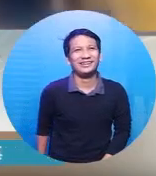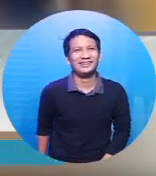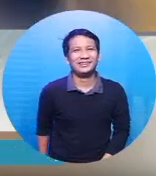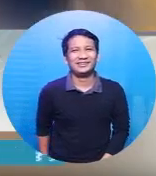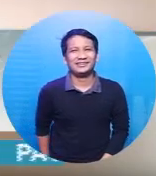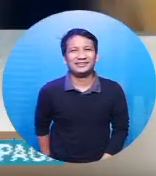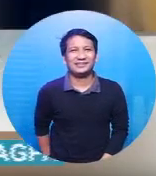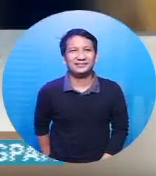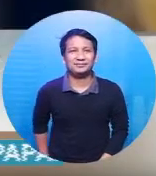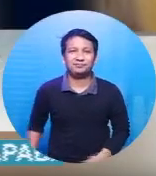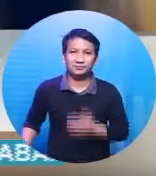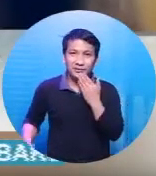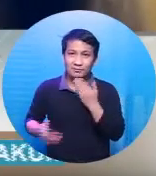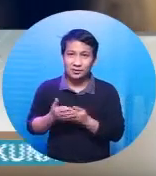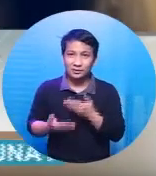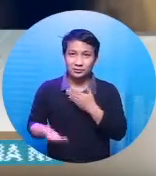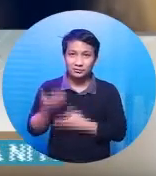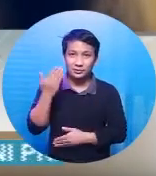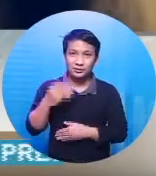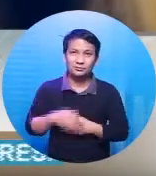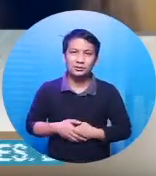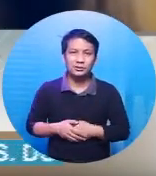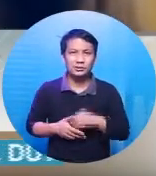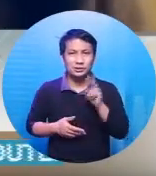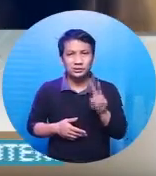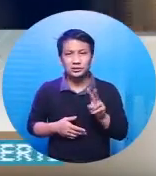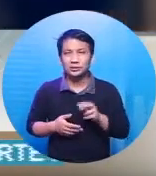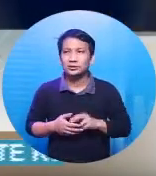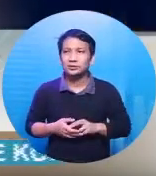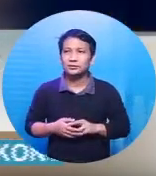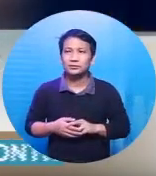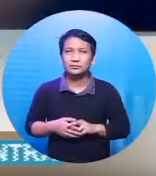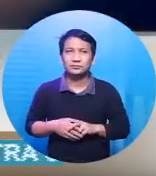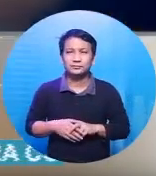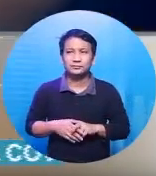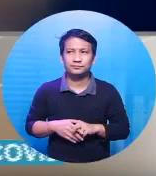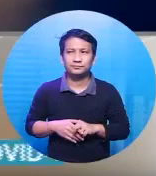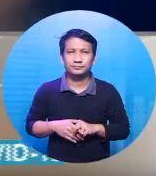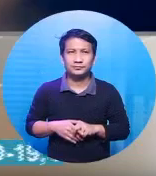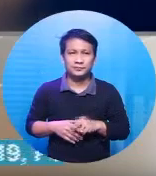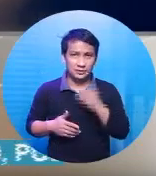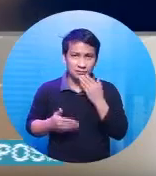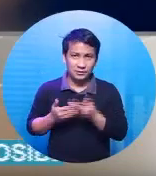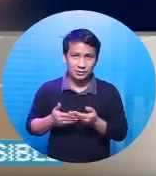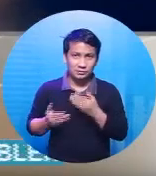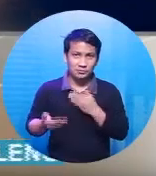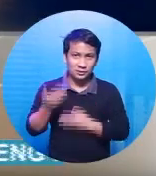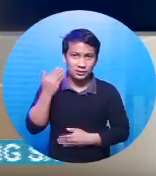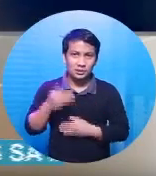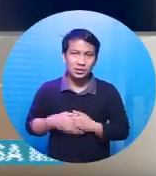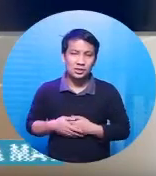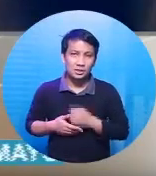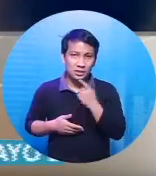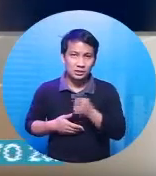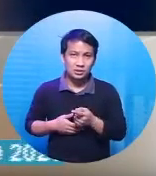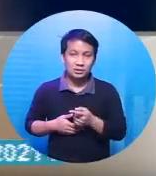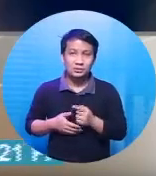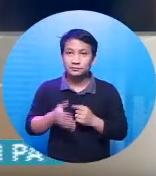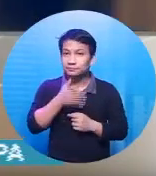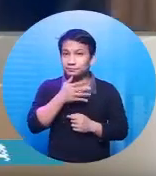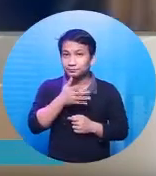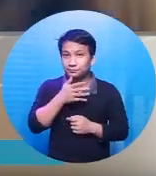magandang umaga po sa inyong dalawa, Miss Jasmine. Magandang umaga rin po. At Nanay